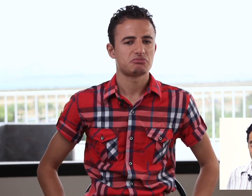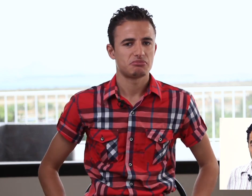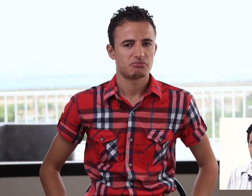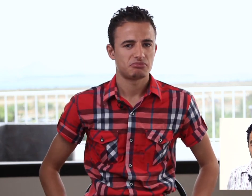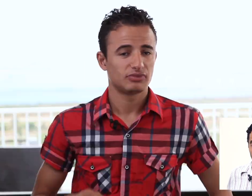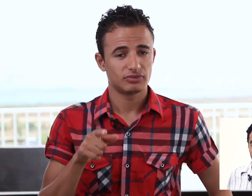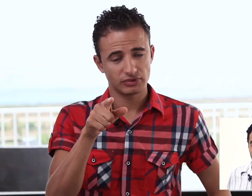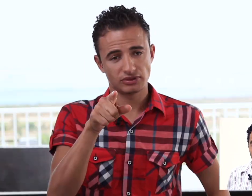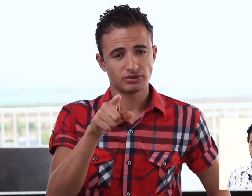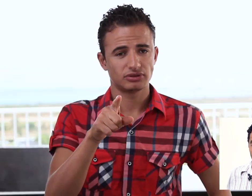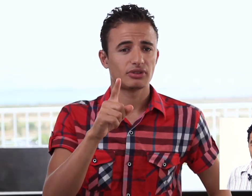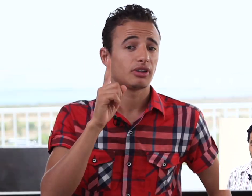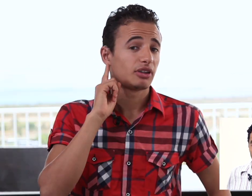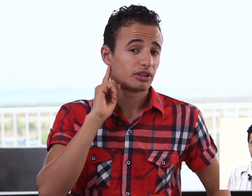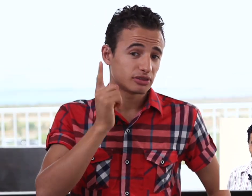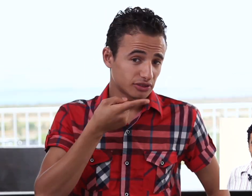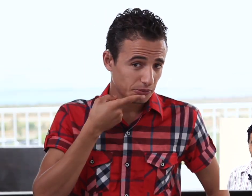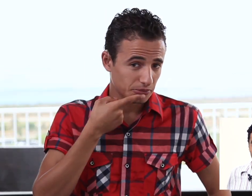القديم ويرجعنا